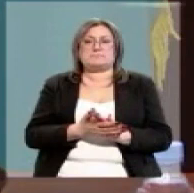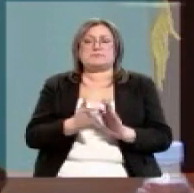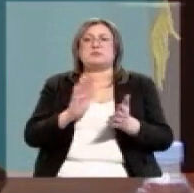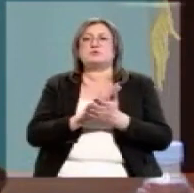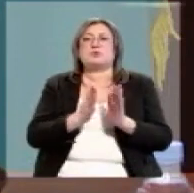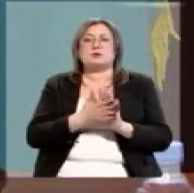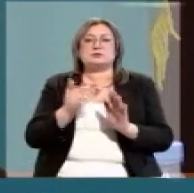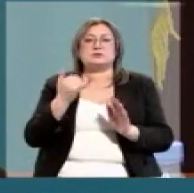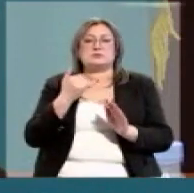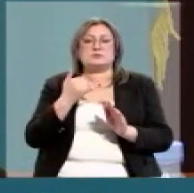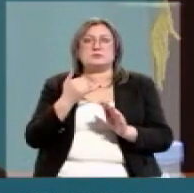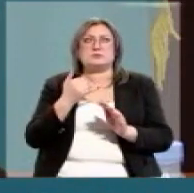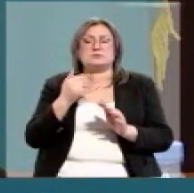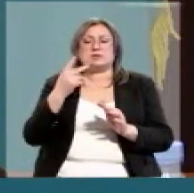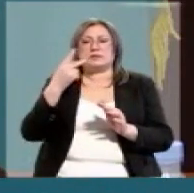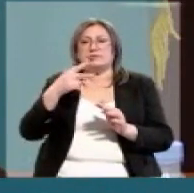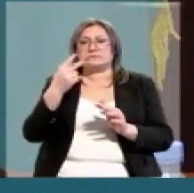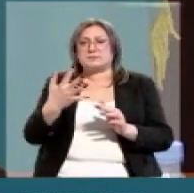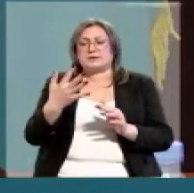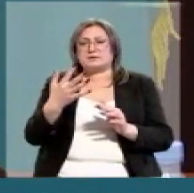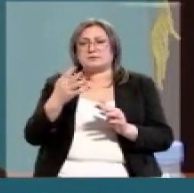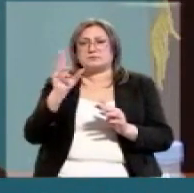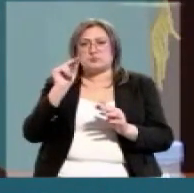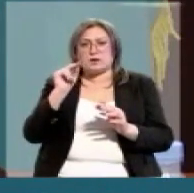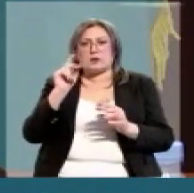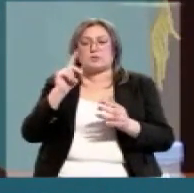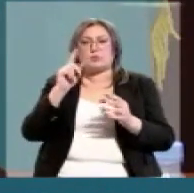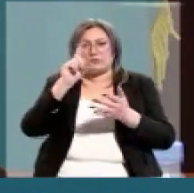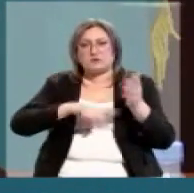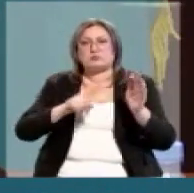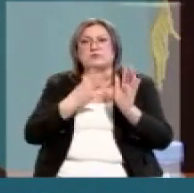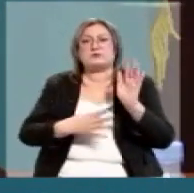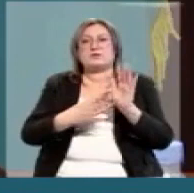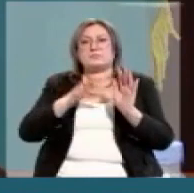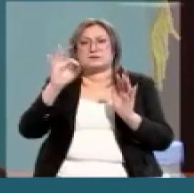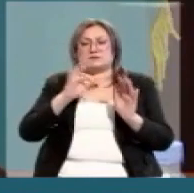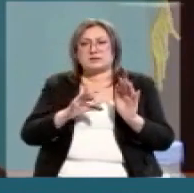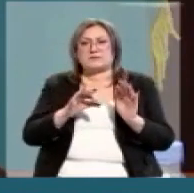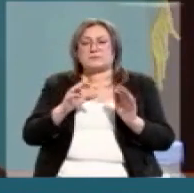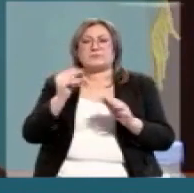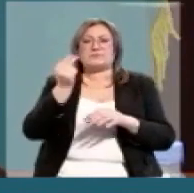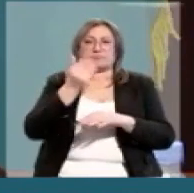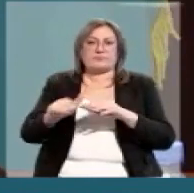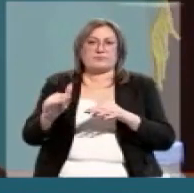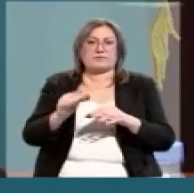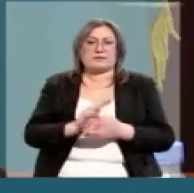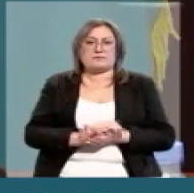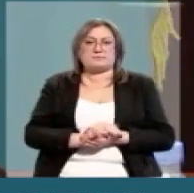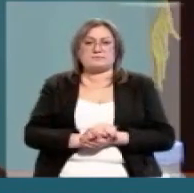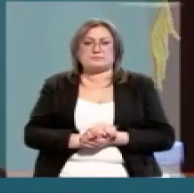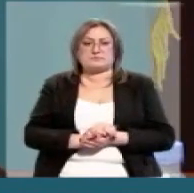Ситуация была в декабре, где-то 25 числа, уверенность 99% по открытию финансирования данного проекта.